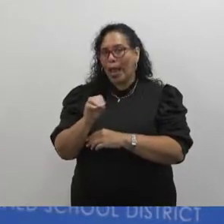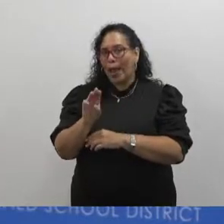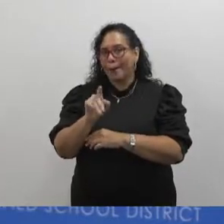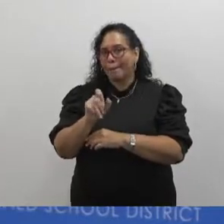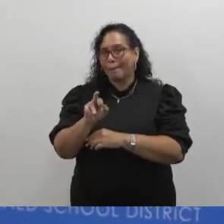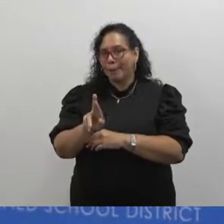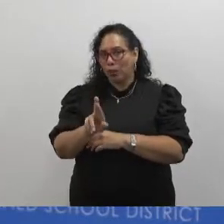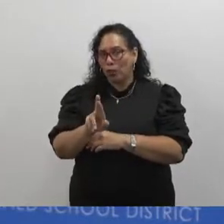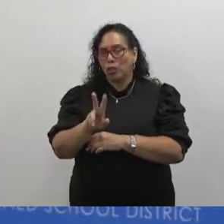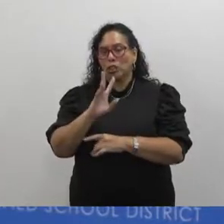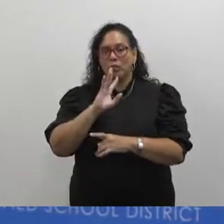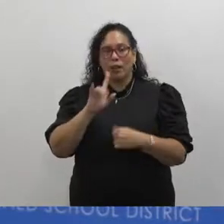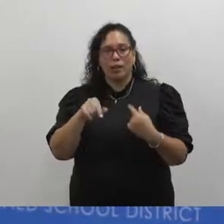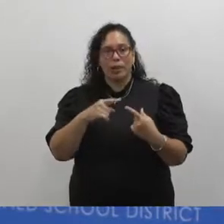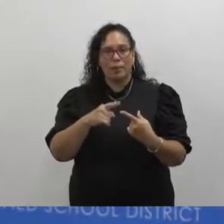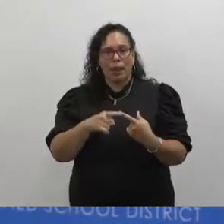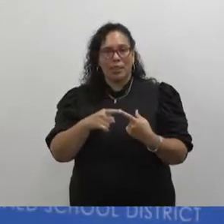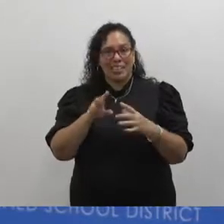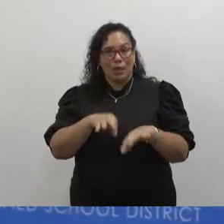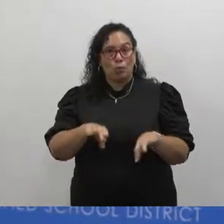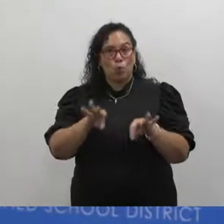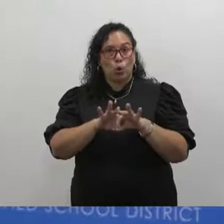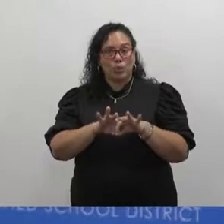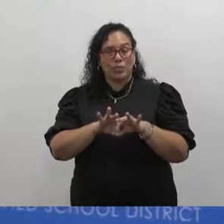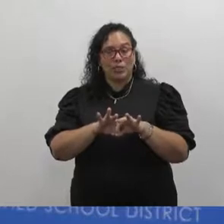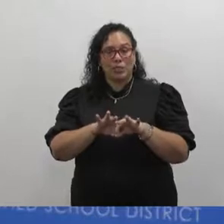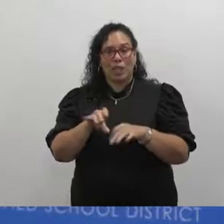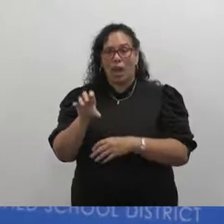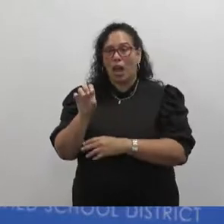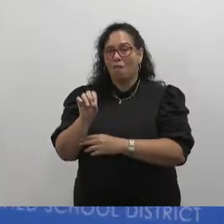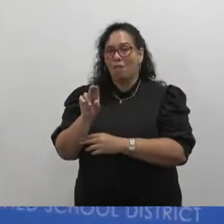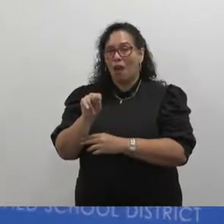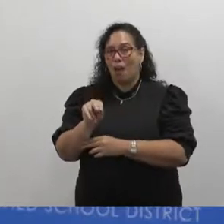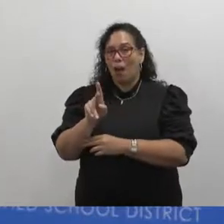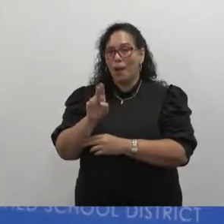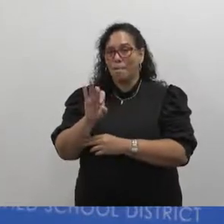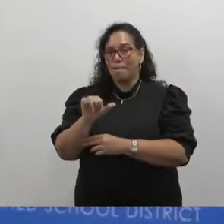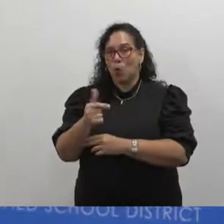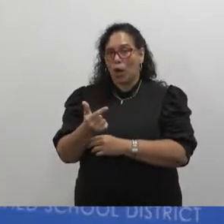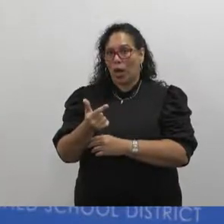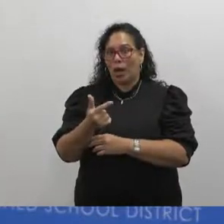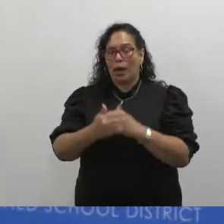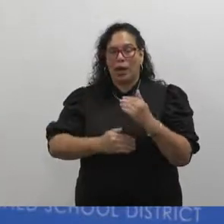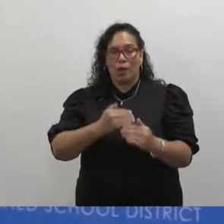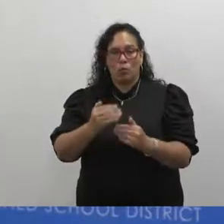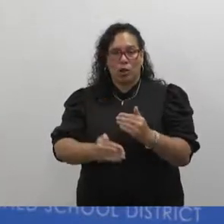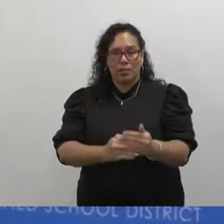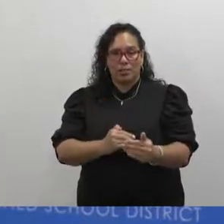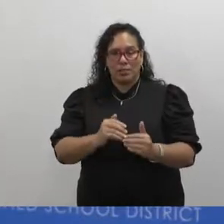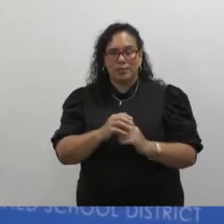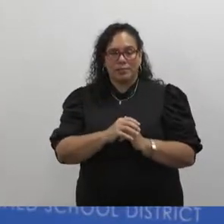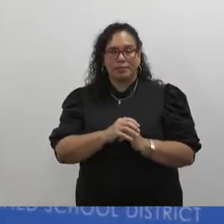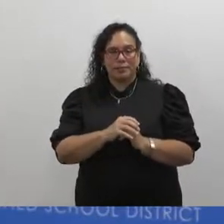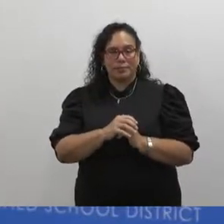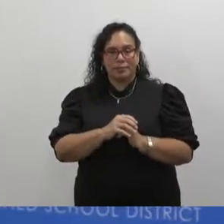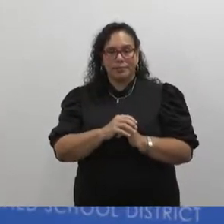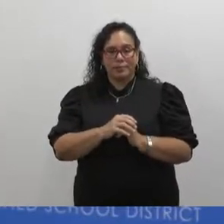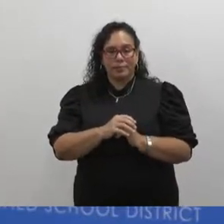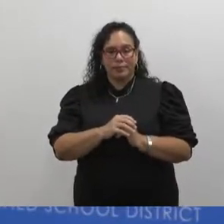lúc ở đâu nó lúc miền lối bàn bàn đi dây âm pi sa đẻ, tầm khăn đây cả tầm nào cả thơ mẹ bàn